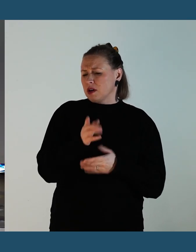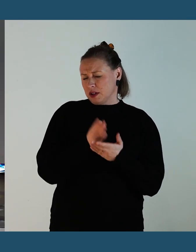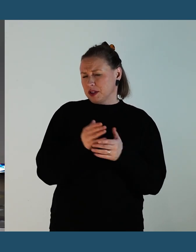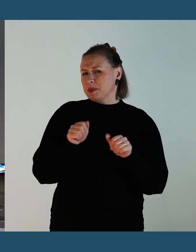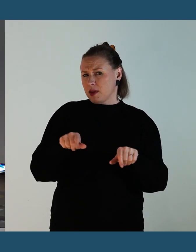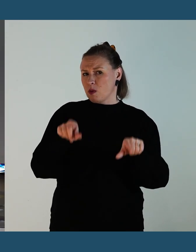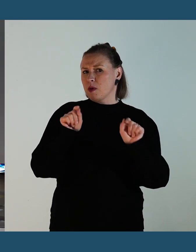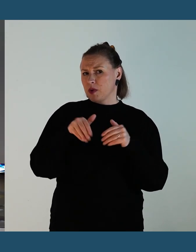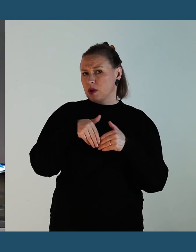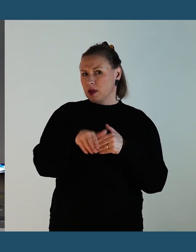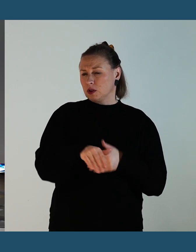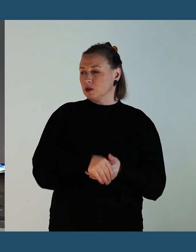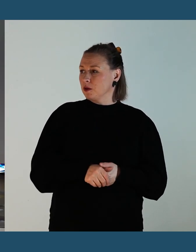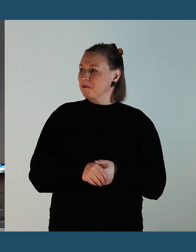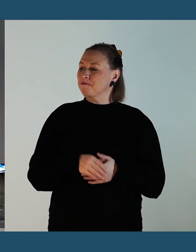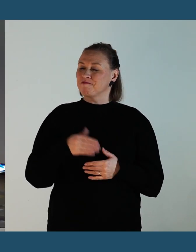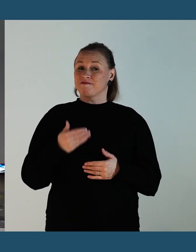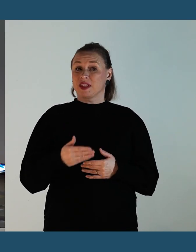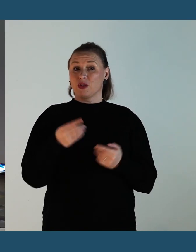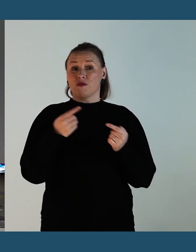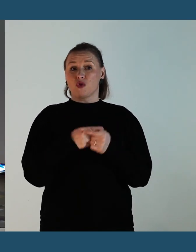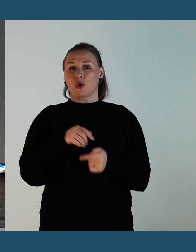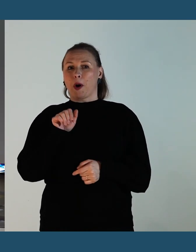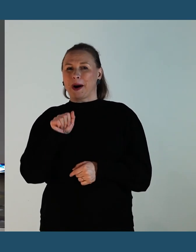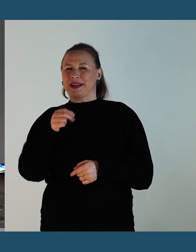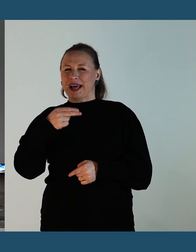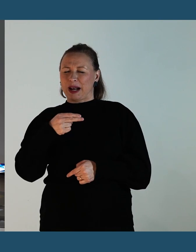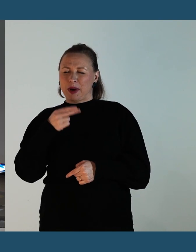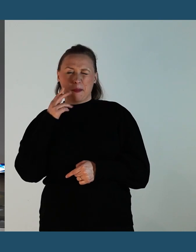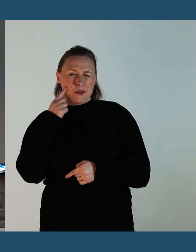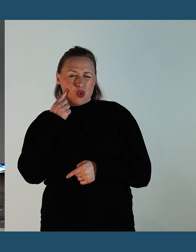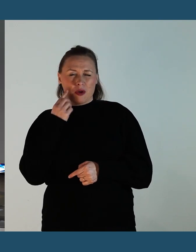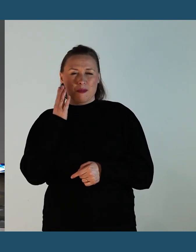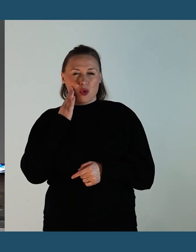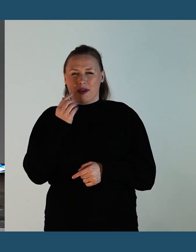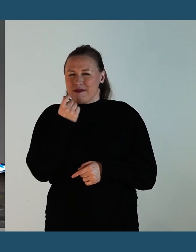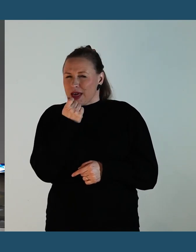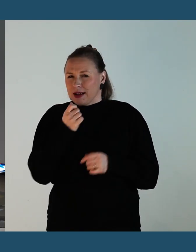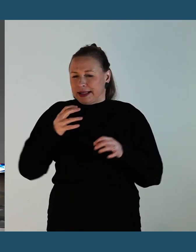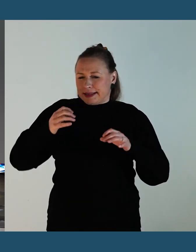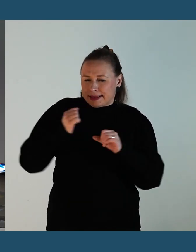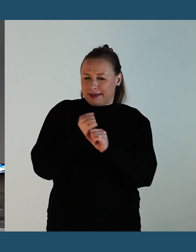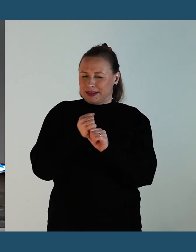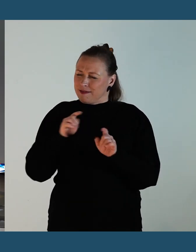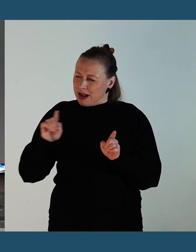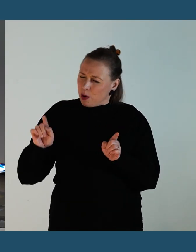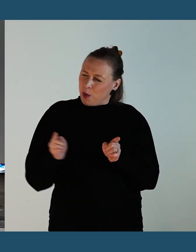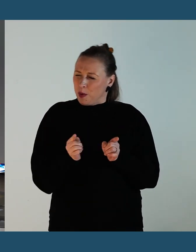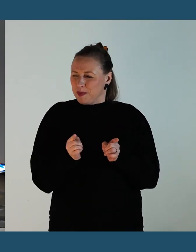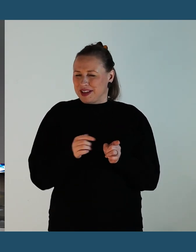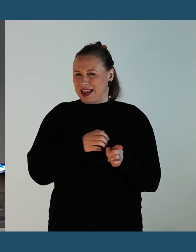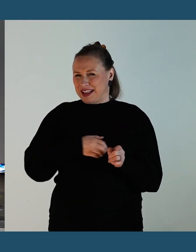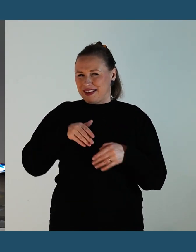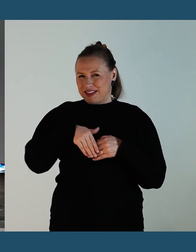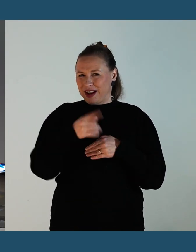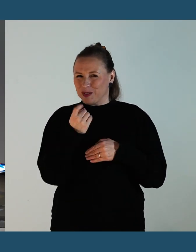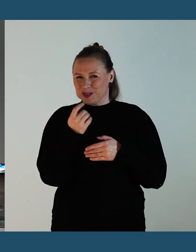Sitten oli seuraavaksi Anita Helman. Pyydän, että ihan vähän tiivistätte vielä vastauksia, niin heitä ottaa viimeinenkin kysymys.